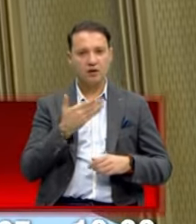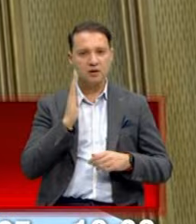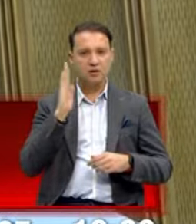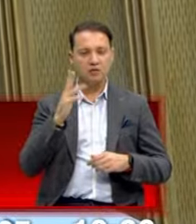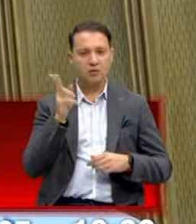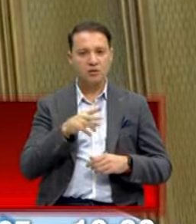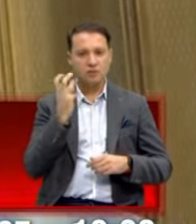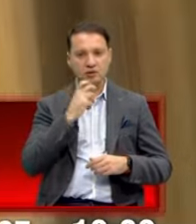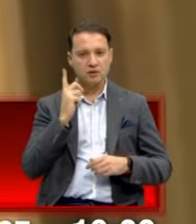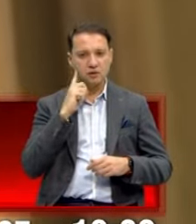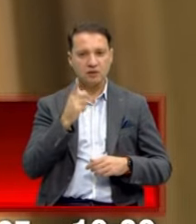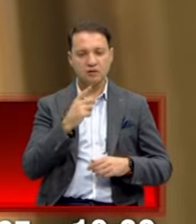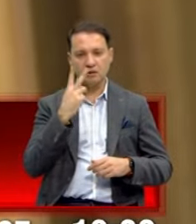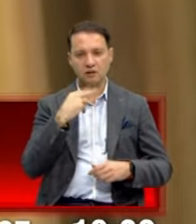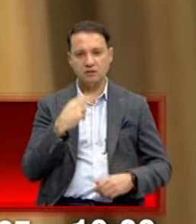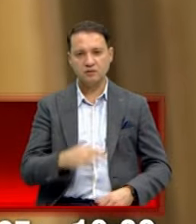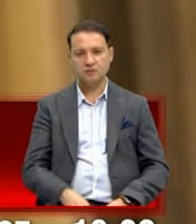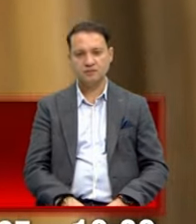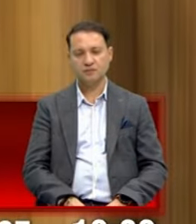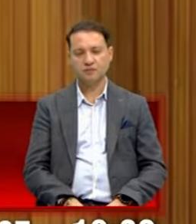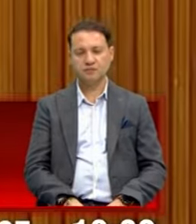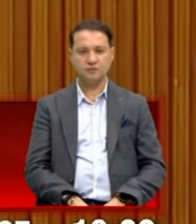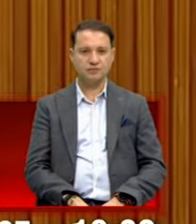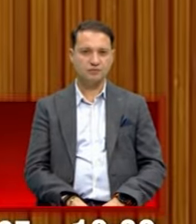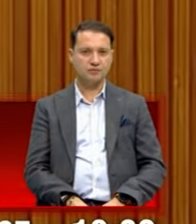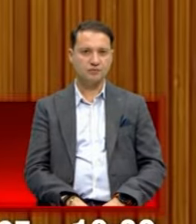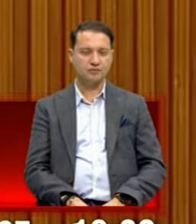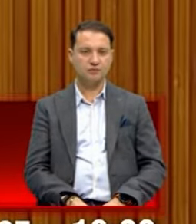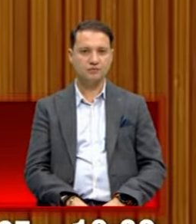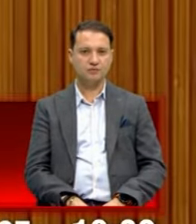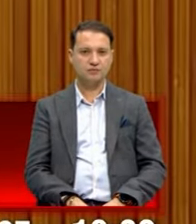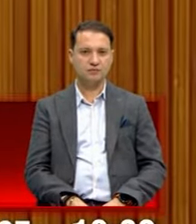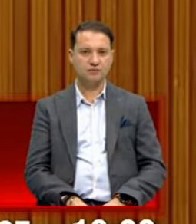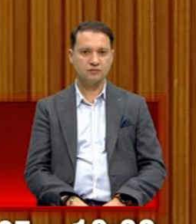Ölüm türküsünü dinletirken gözyaşlarına hakim olamadı.